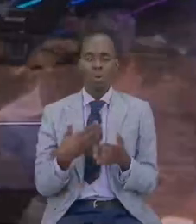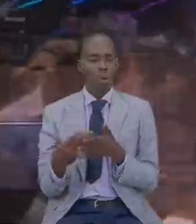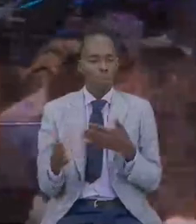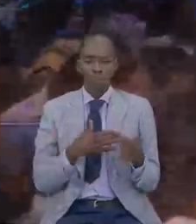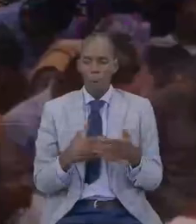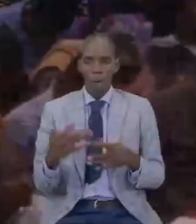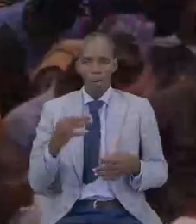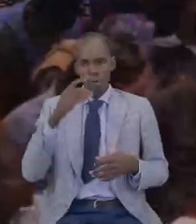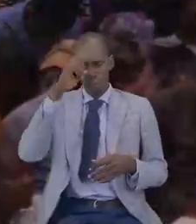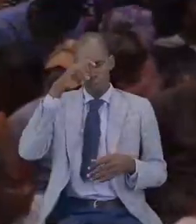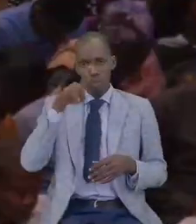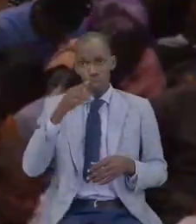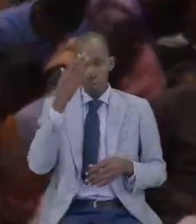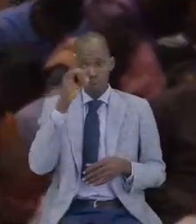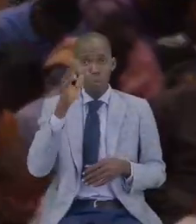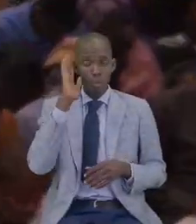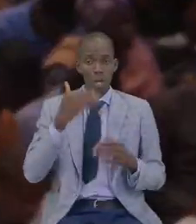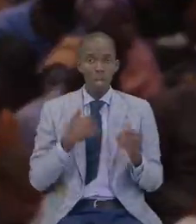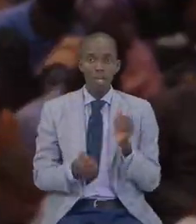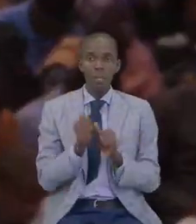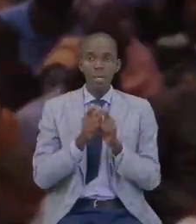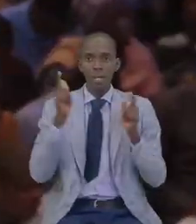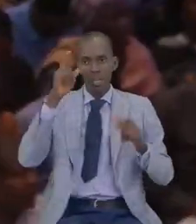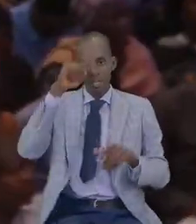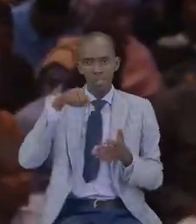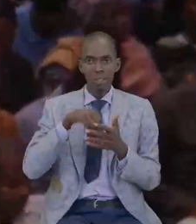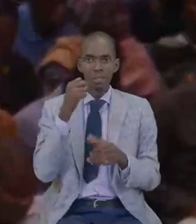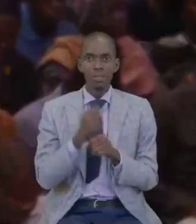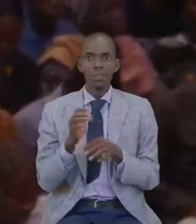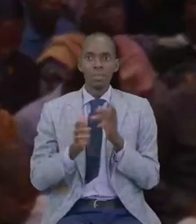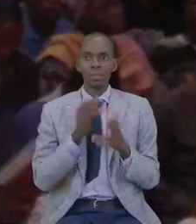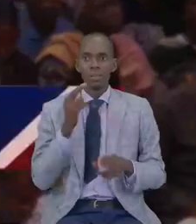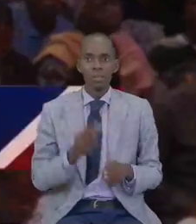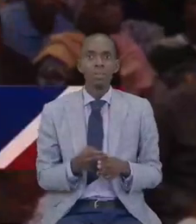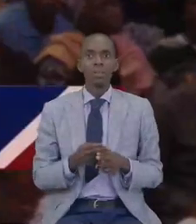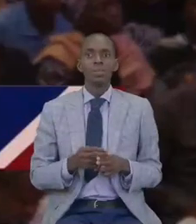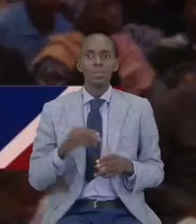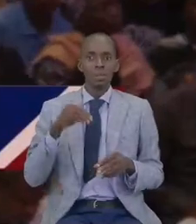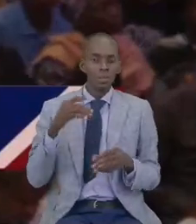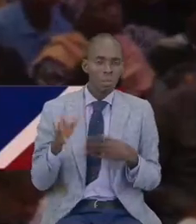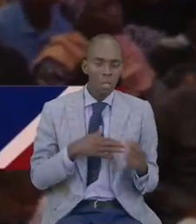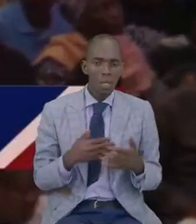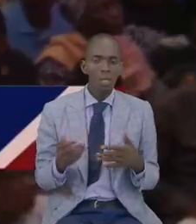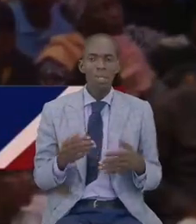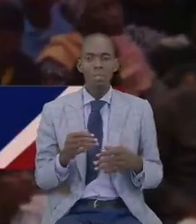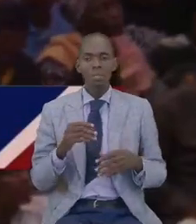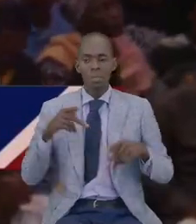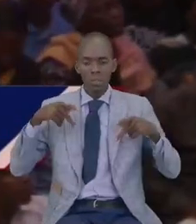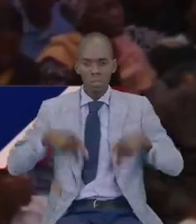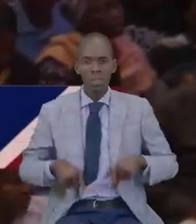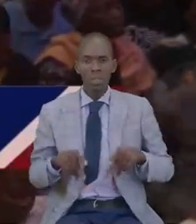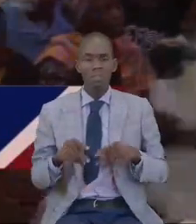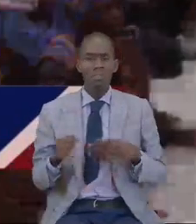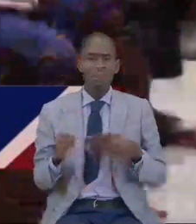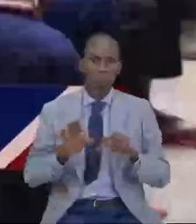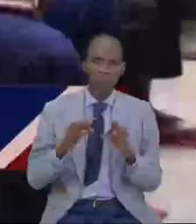Est-ce que tu sais que tu auras une grande sagesse cette année? Sagesse pour régler les problèmes personnels, sagesse pour régler les problèmes familiaux, sagesse